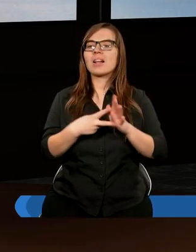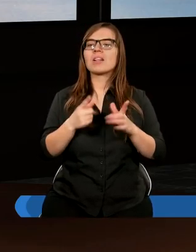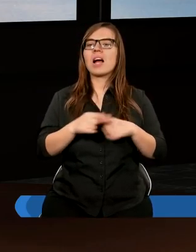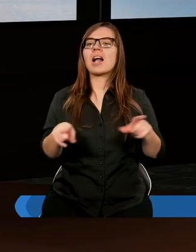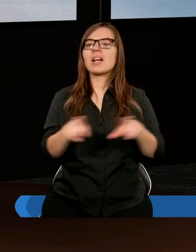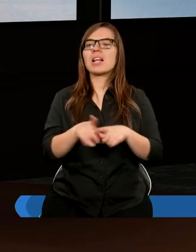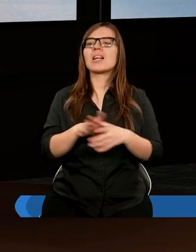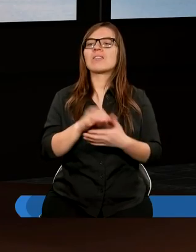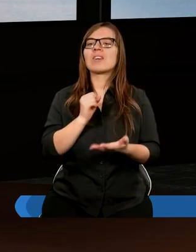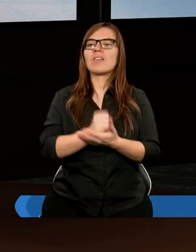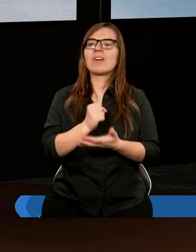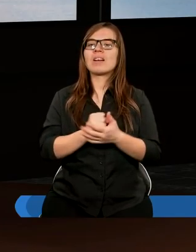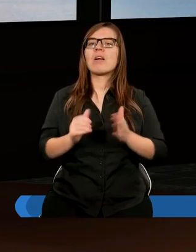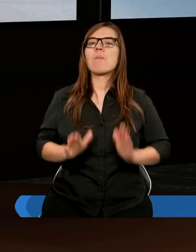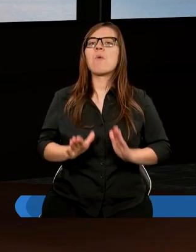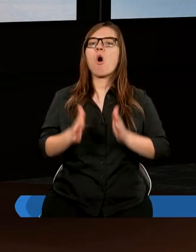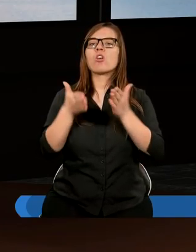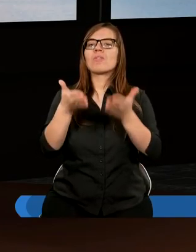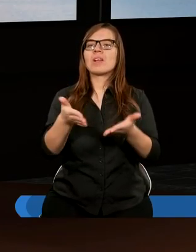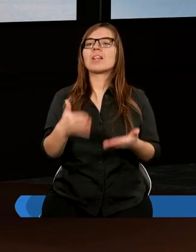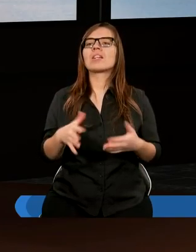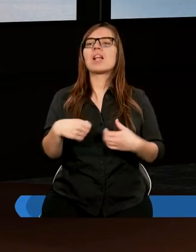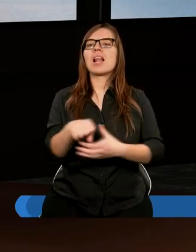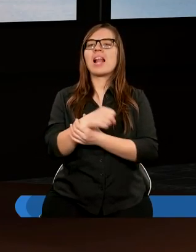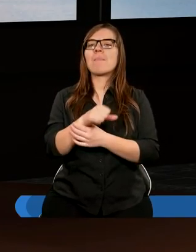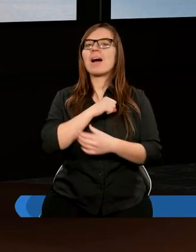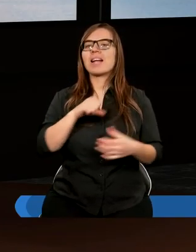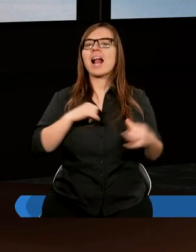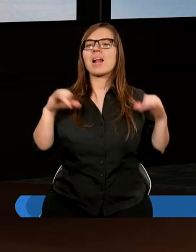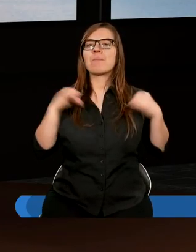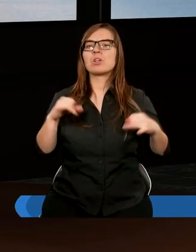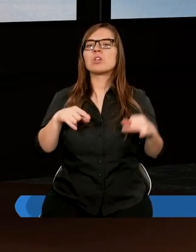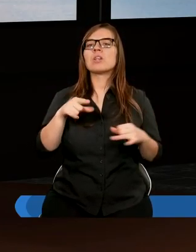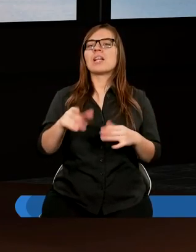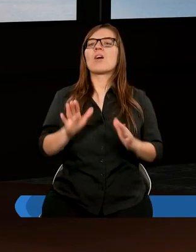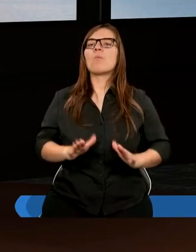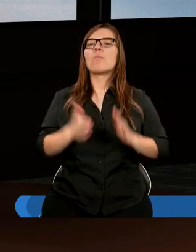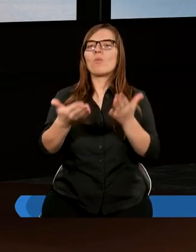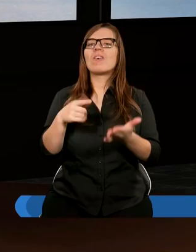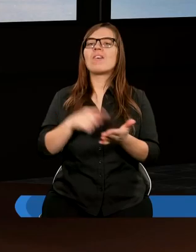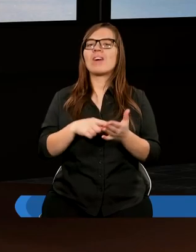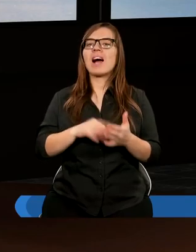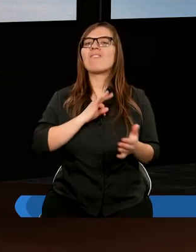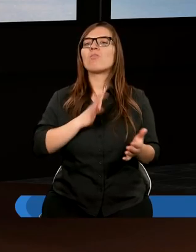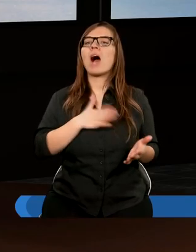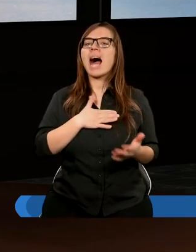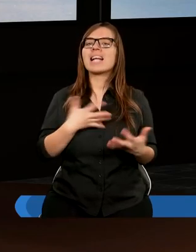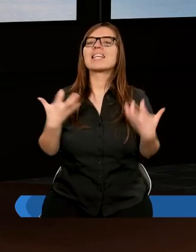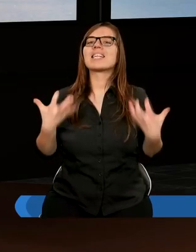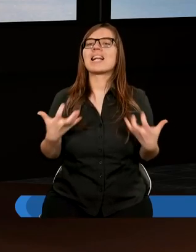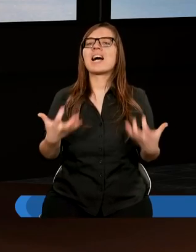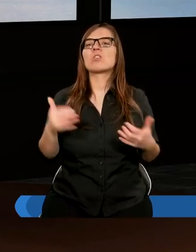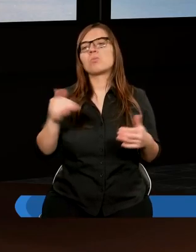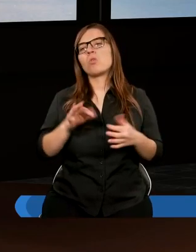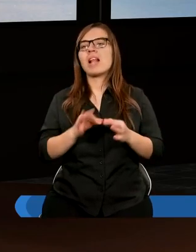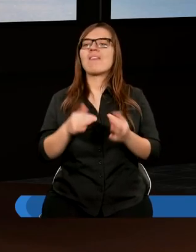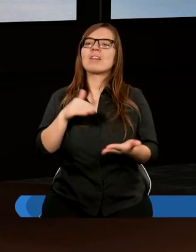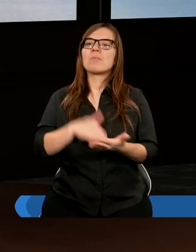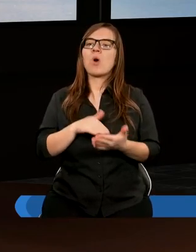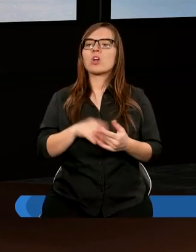też w kontekście poświęcenia, zaparcia się siebie, czyli tego poświęcenia własnych zachcianek, może nawet